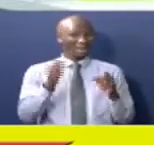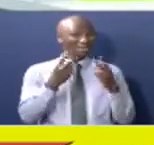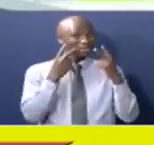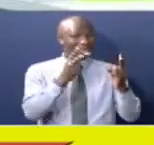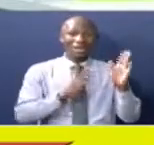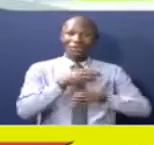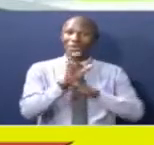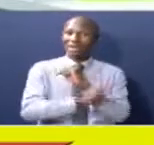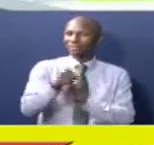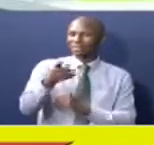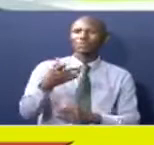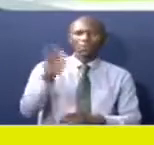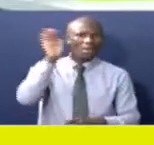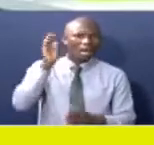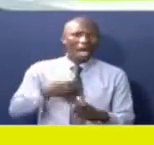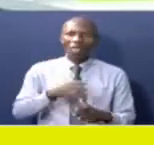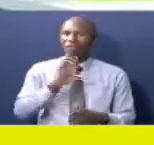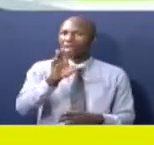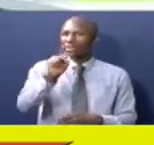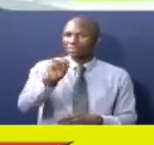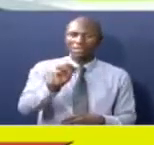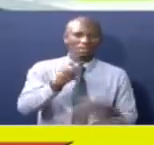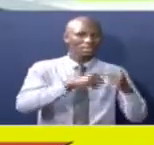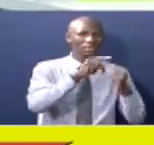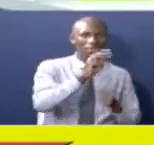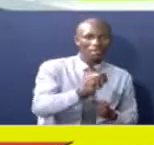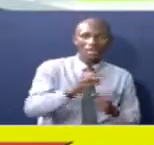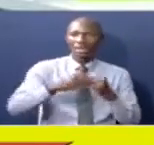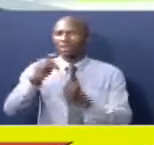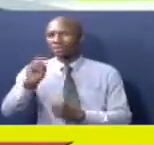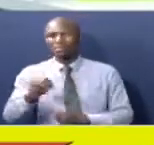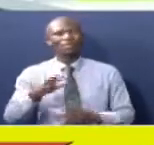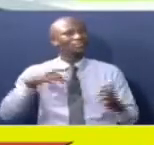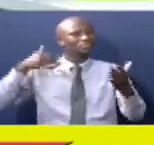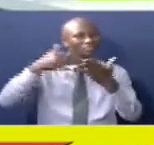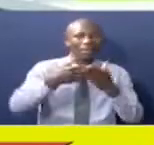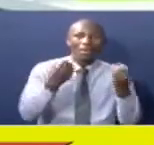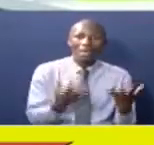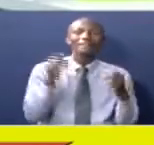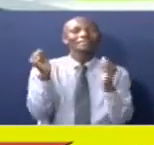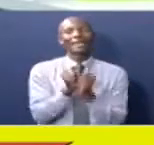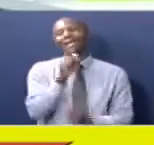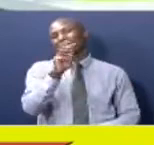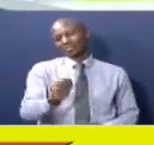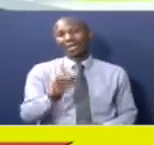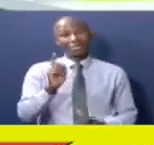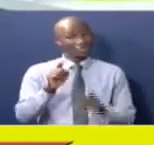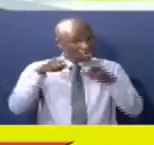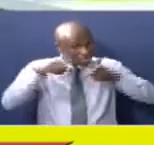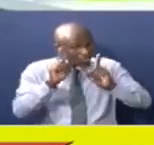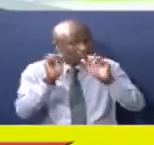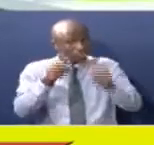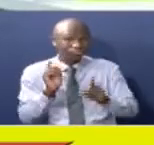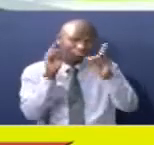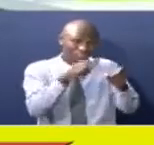cross country su, niwewe kanafe na 5 kilometers, 6 kilometers, 8 kilometers, mbaga kilometer, ekumi na indi. Pika wikenda withie, ni